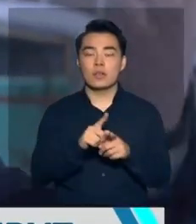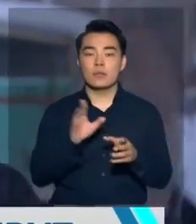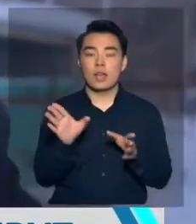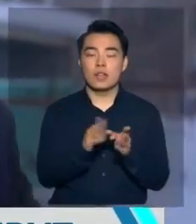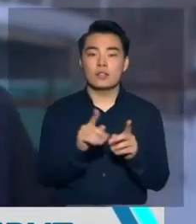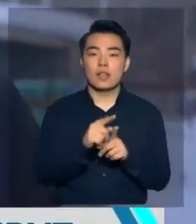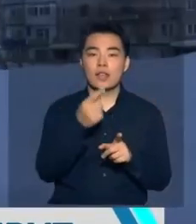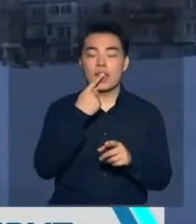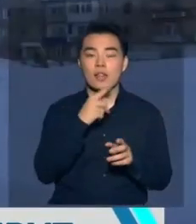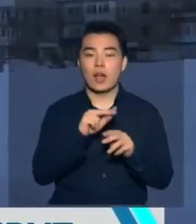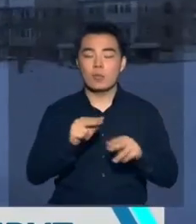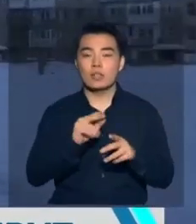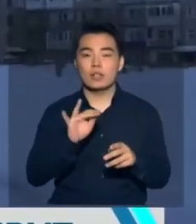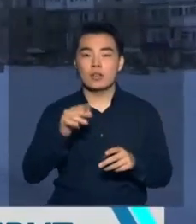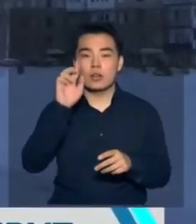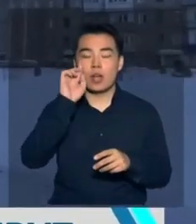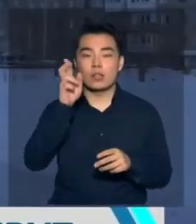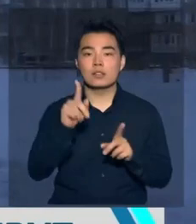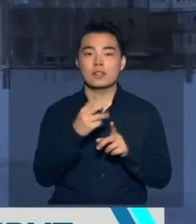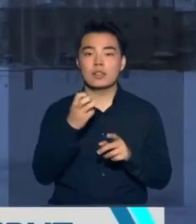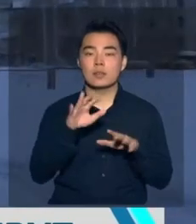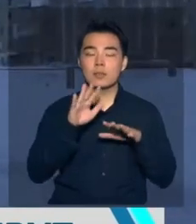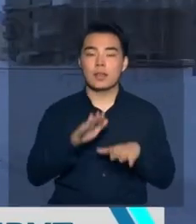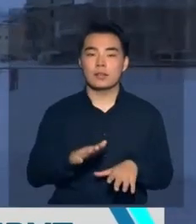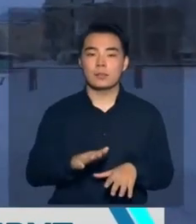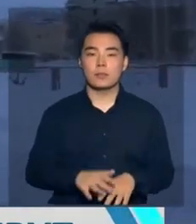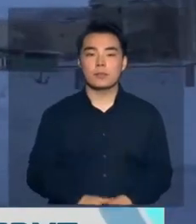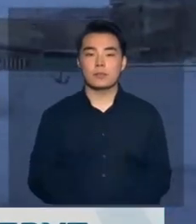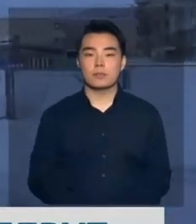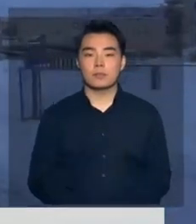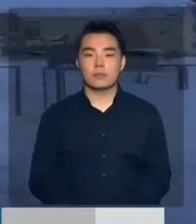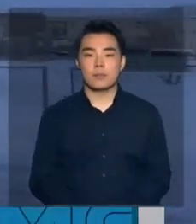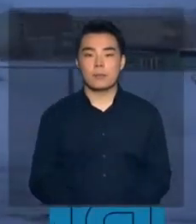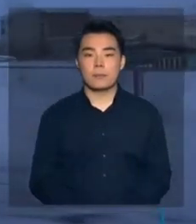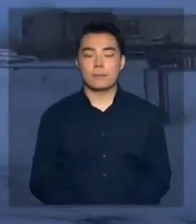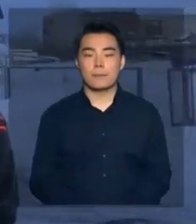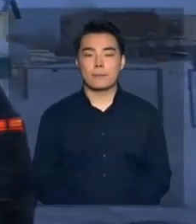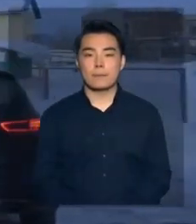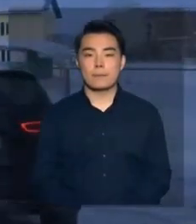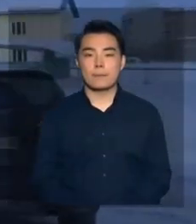языком обучения и государственным на 300 мест. Наталья Волкова, Дмитрий Ройс, Ридер, Жибекжола.